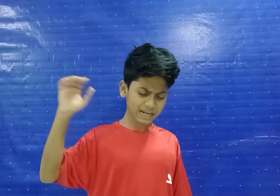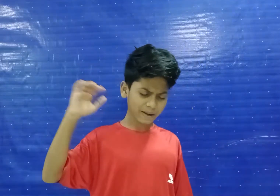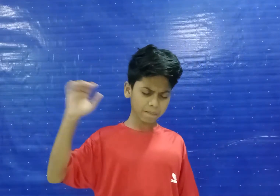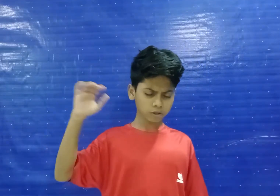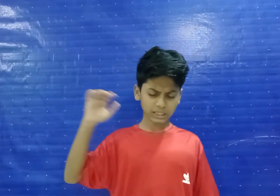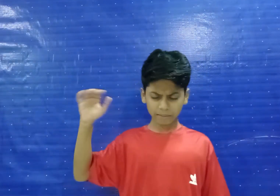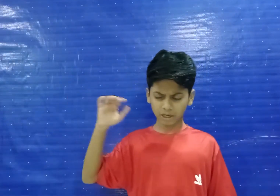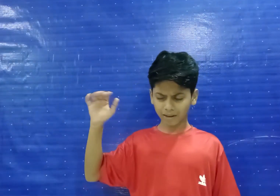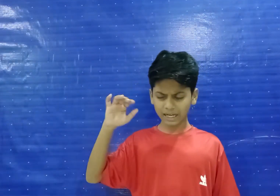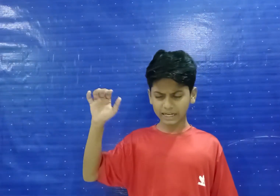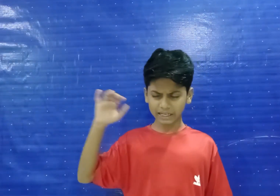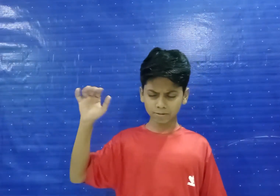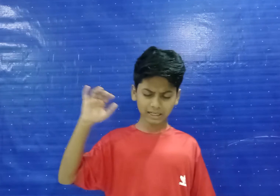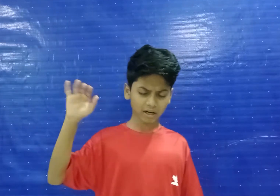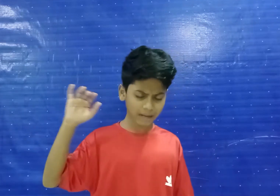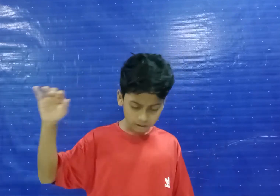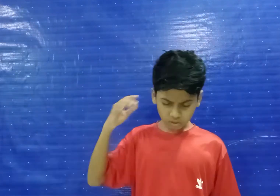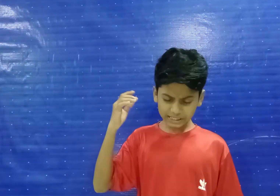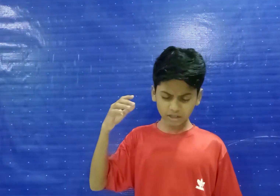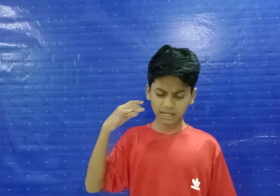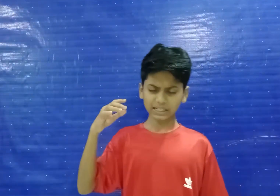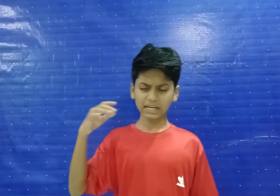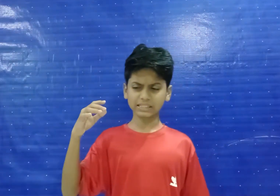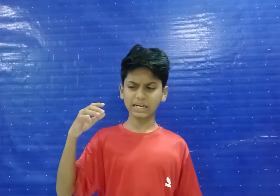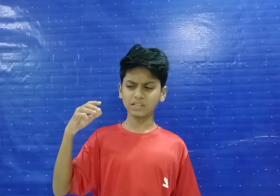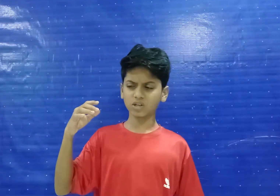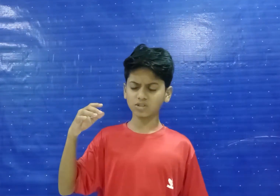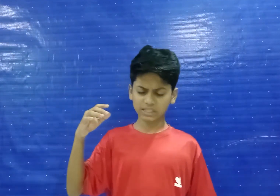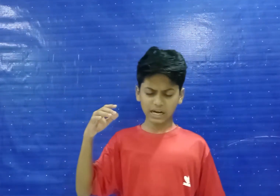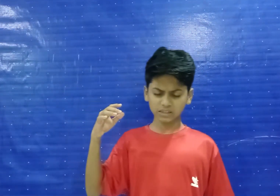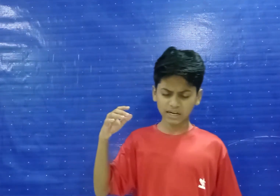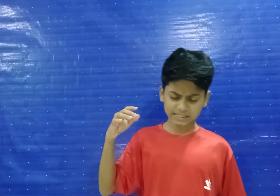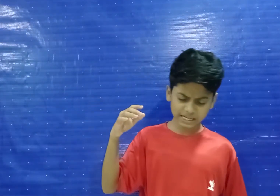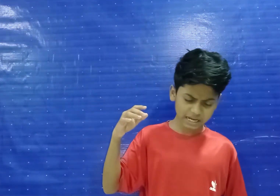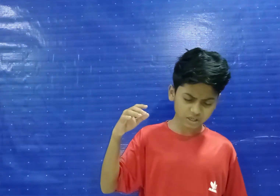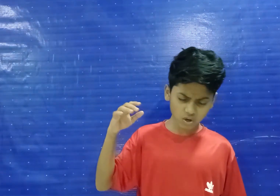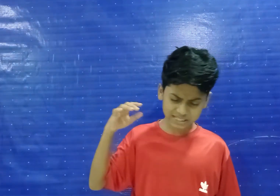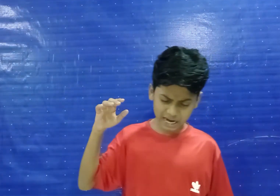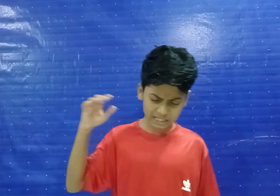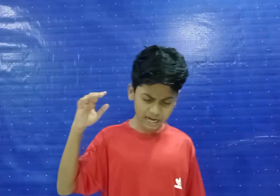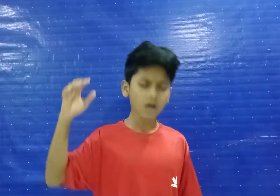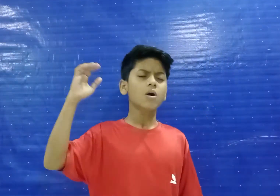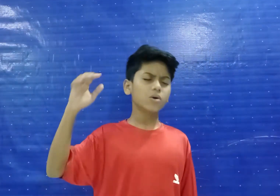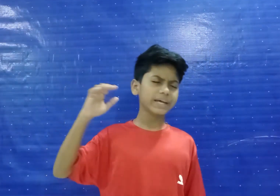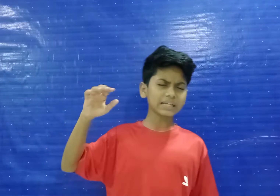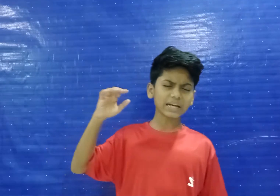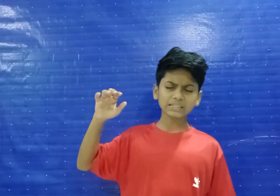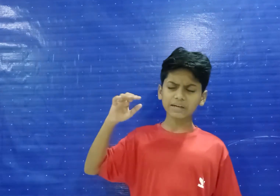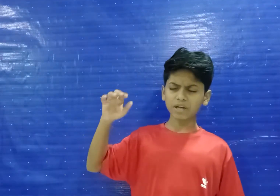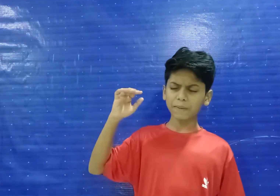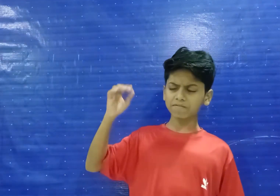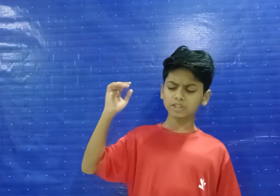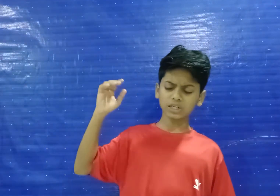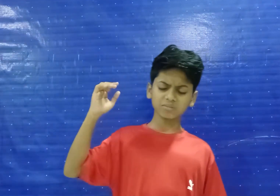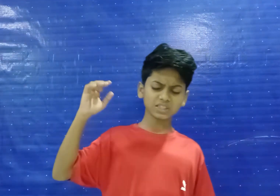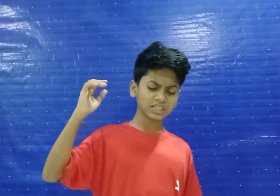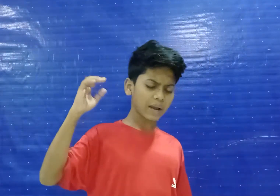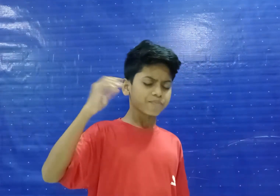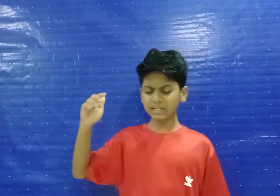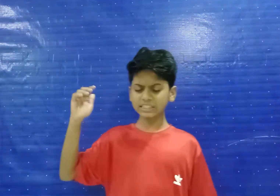praying